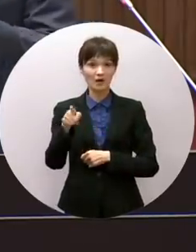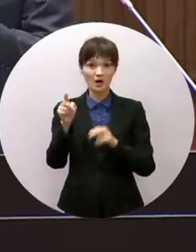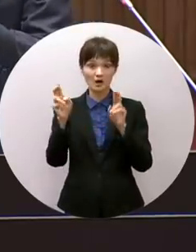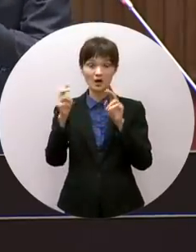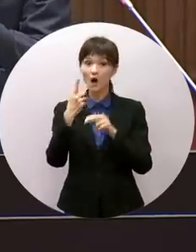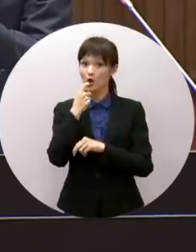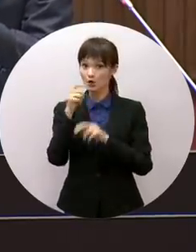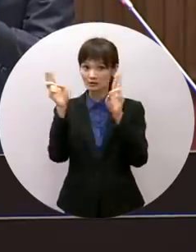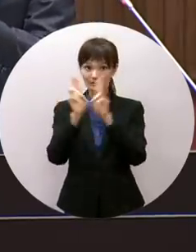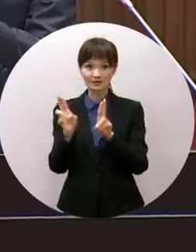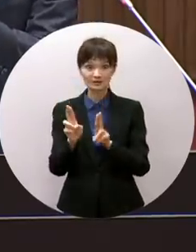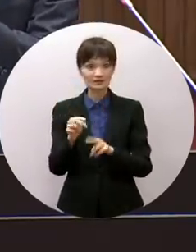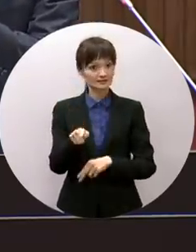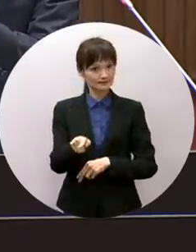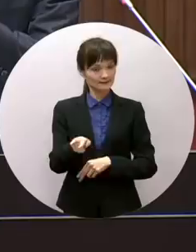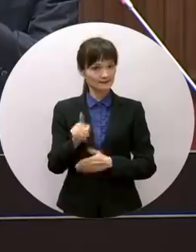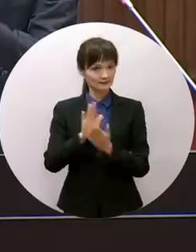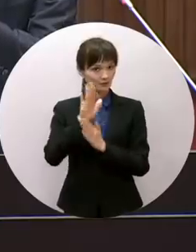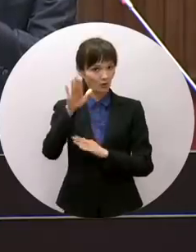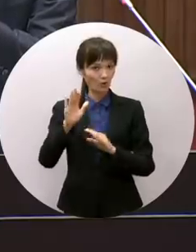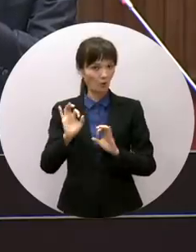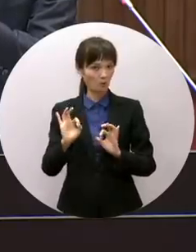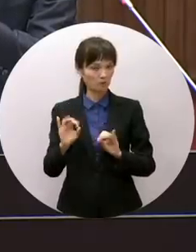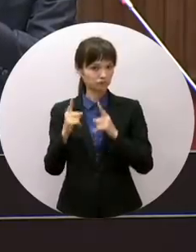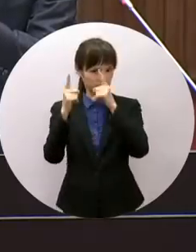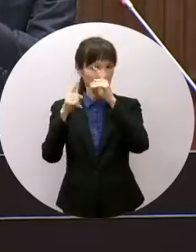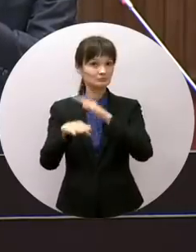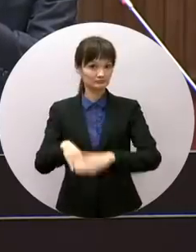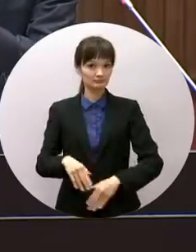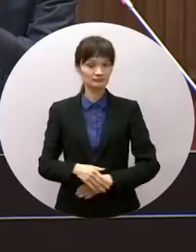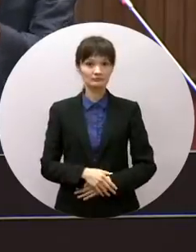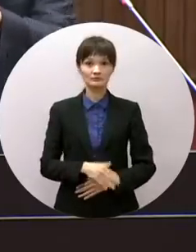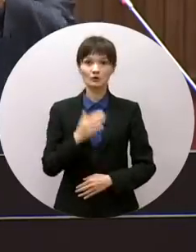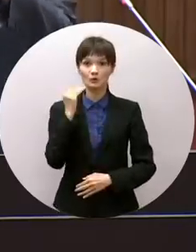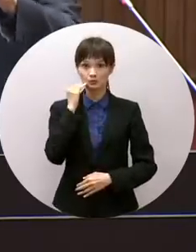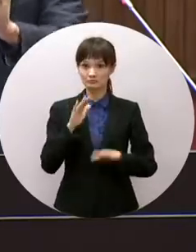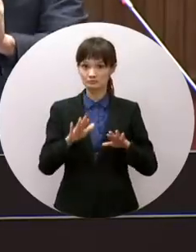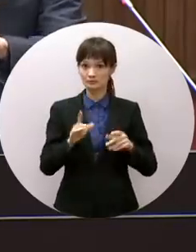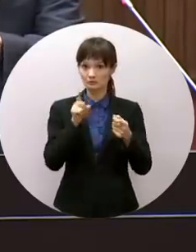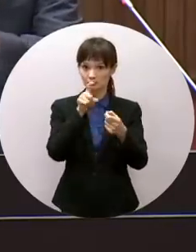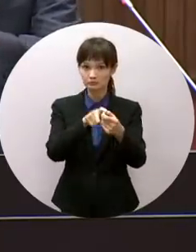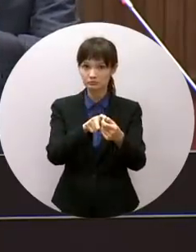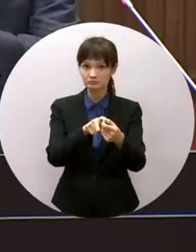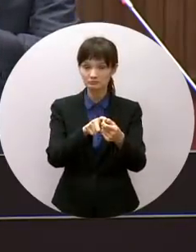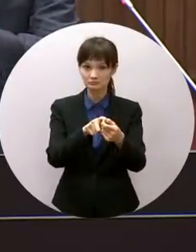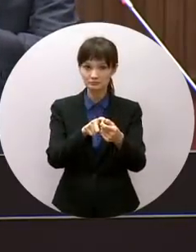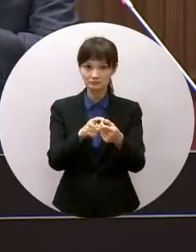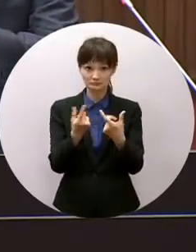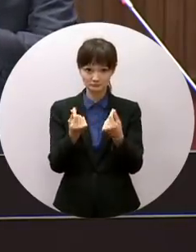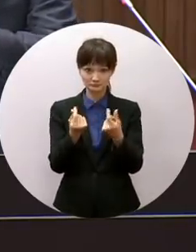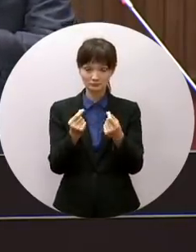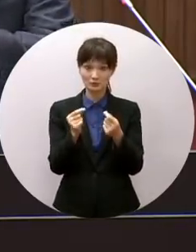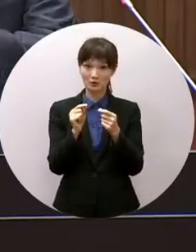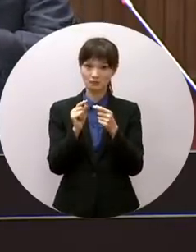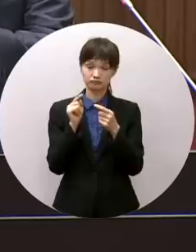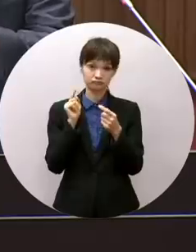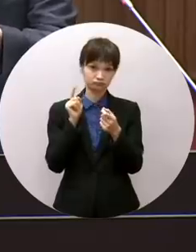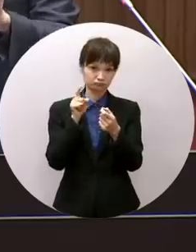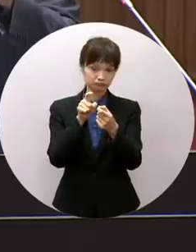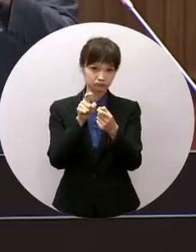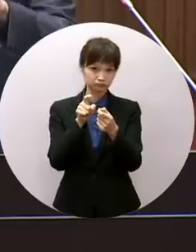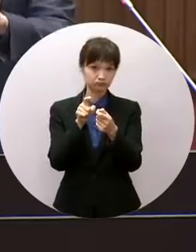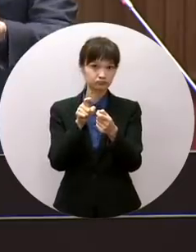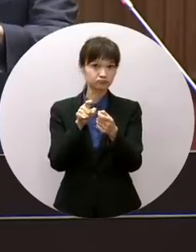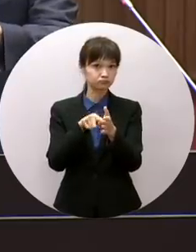好，那如果现在既定的目标是一直朝着这样的方向在走，那请问苏院